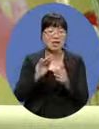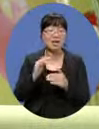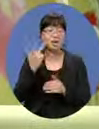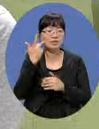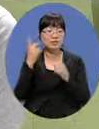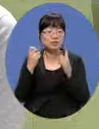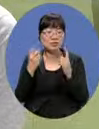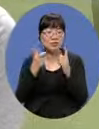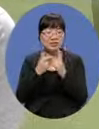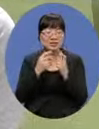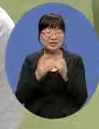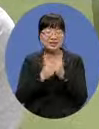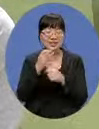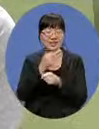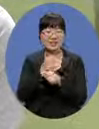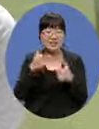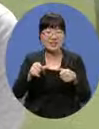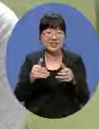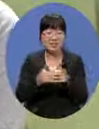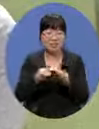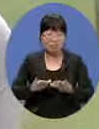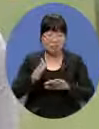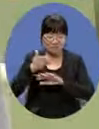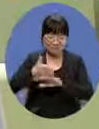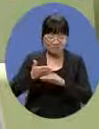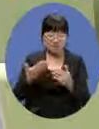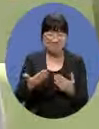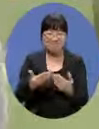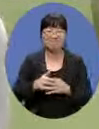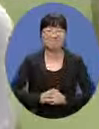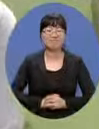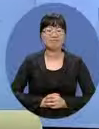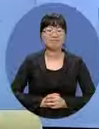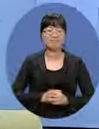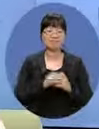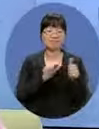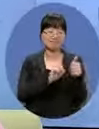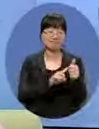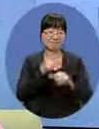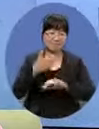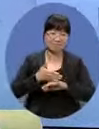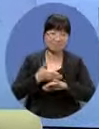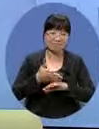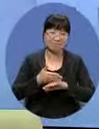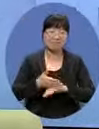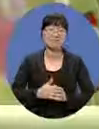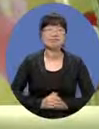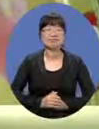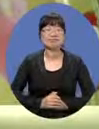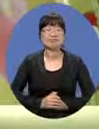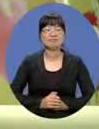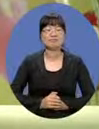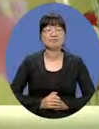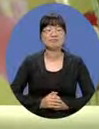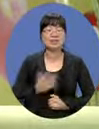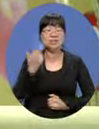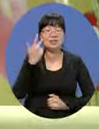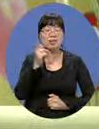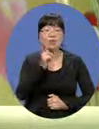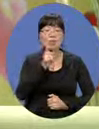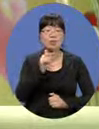또 뵐 거니까요. 네. 네, 간단히 인사 나눌게요. 선생님 네. 오늘 고맙습니다. 감사합니다. 감사합니다. 네, 김선생 씨 고맙습니다. 감사합니다. 네, 다음